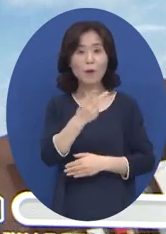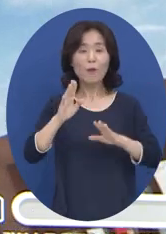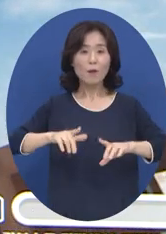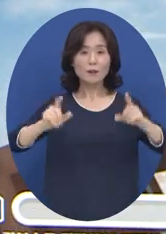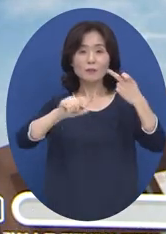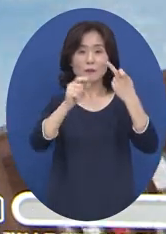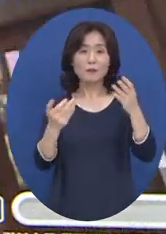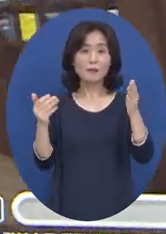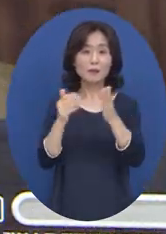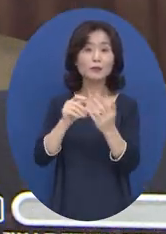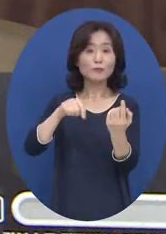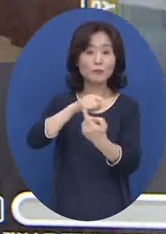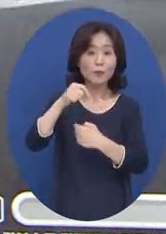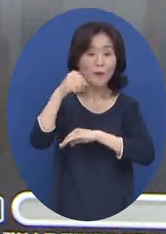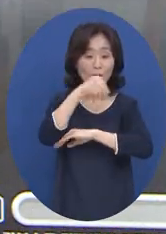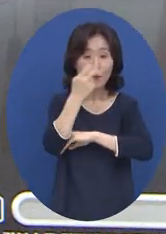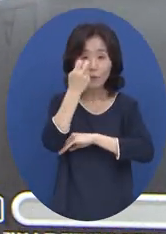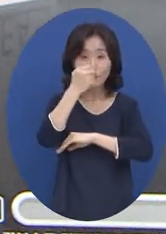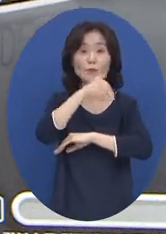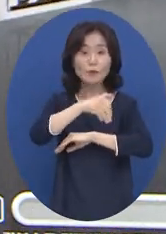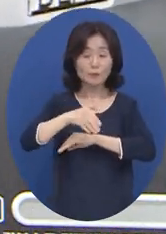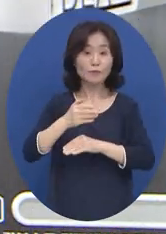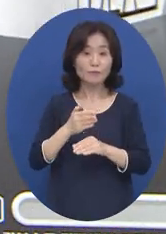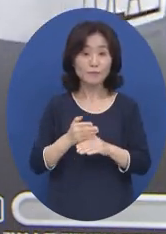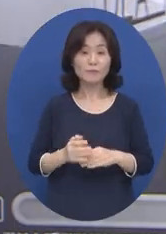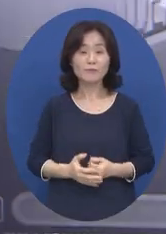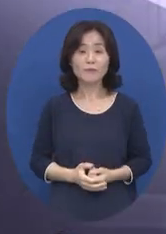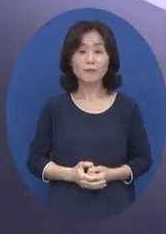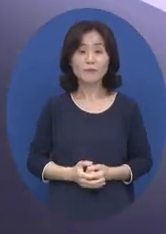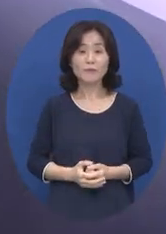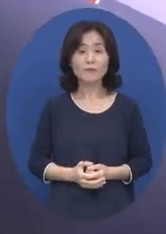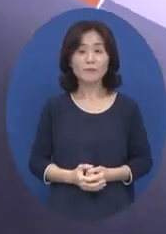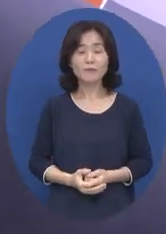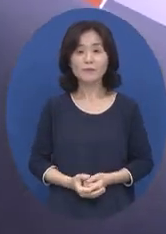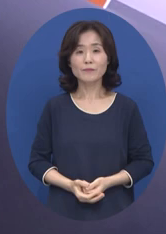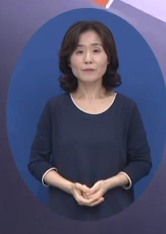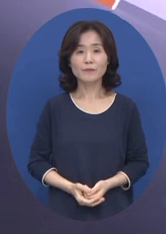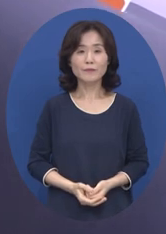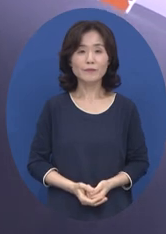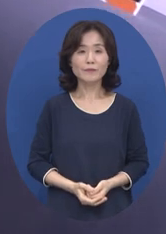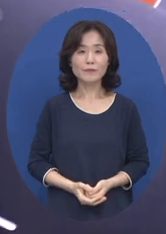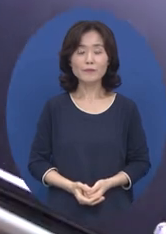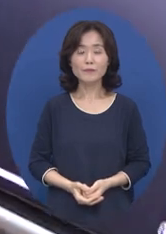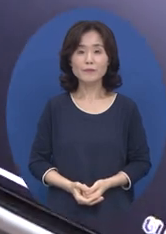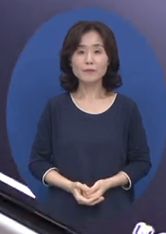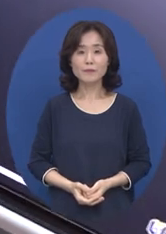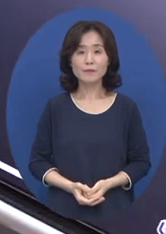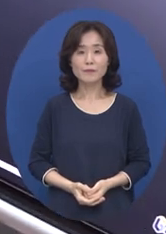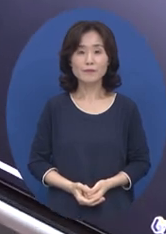운영하는 방안을 검토하고 있다고 밝혔습니다 경기 gtv 구형 술입니다